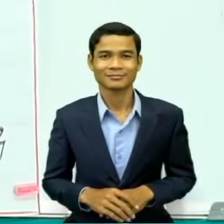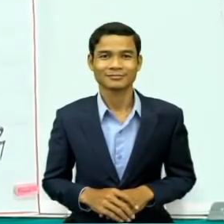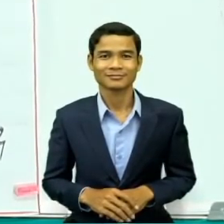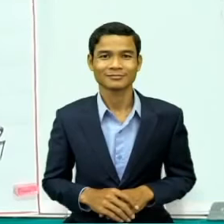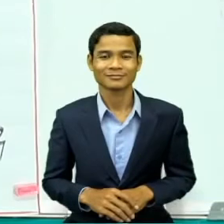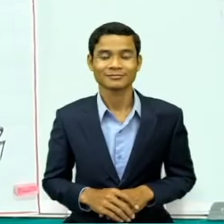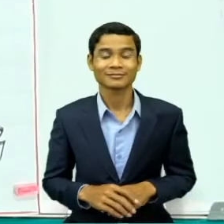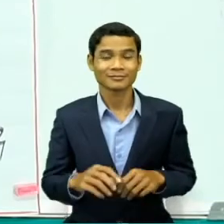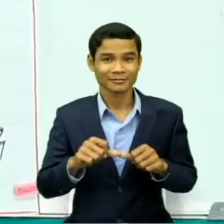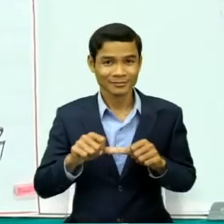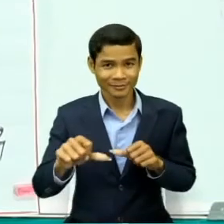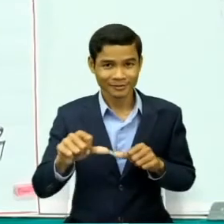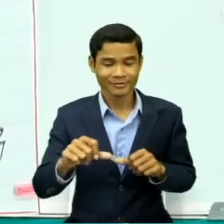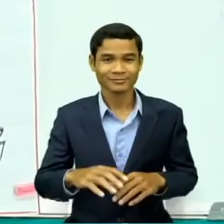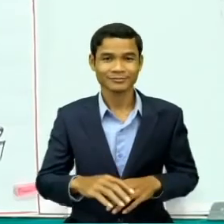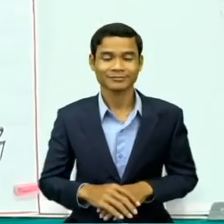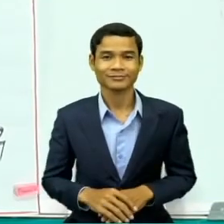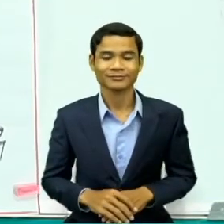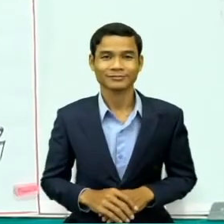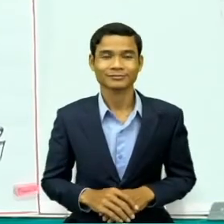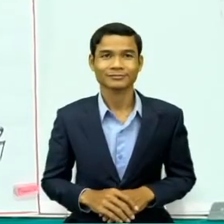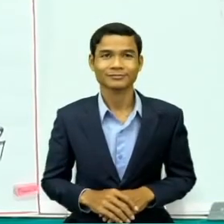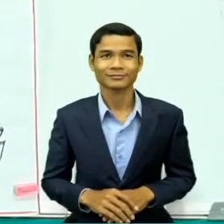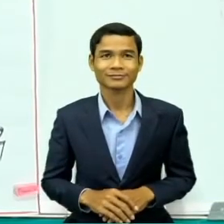chà cốn